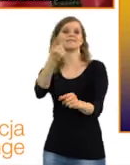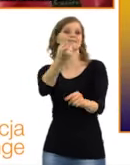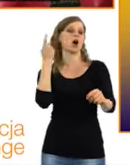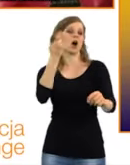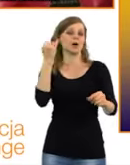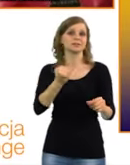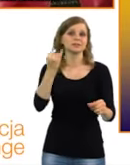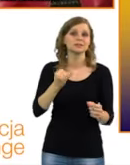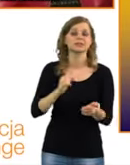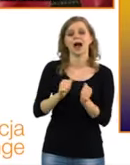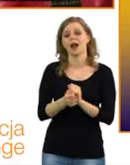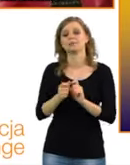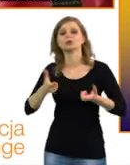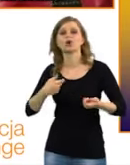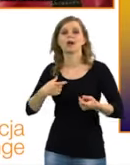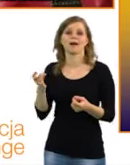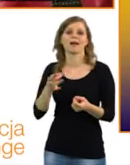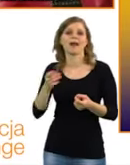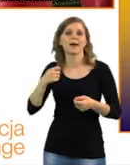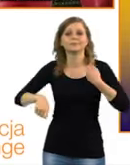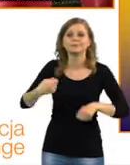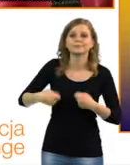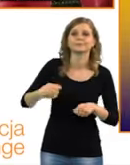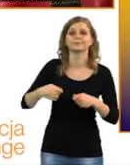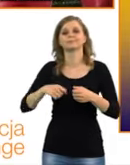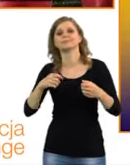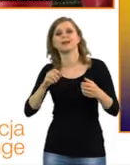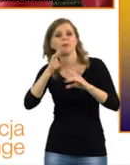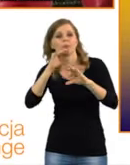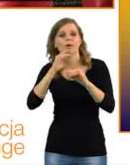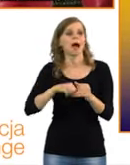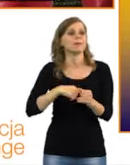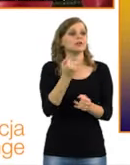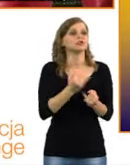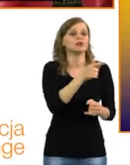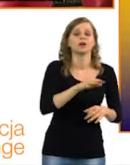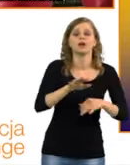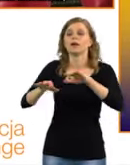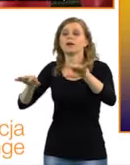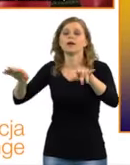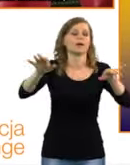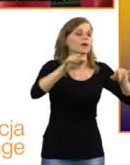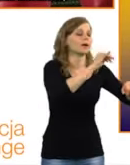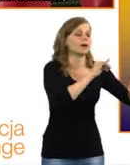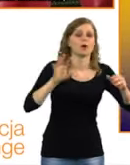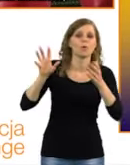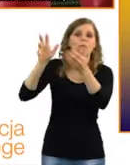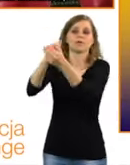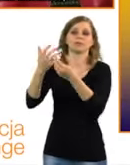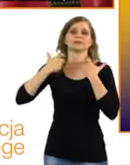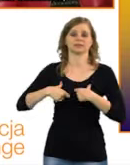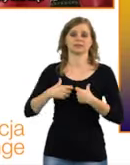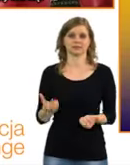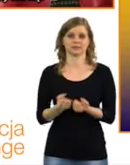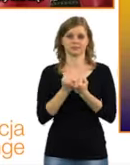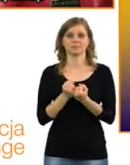odległości albo grając na jakimś instrumencie i żeby dziecko nas znalazło. Chcemy, żeby nas